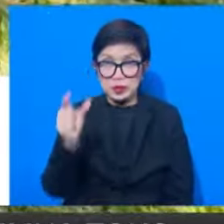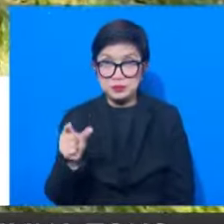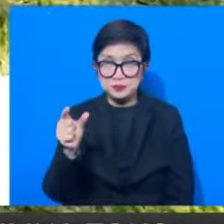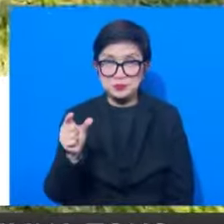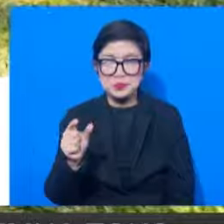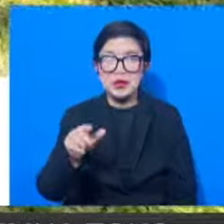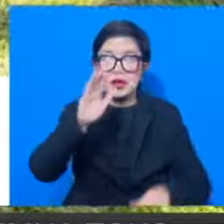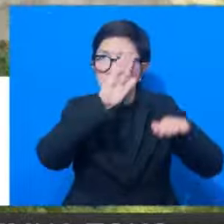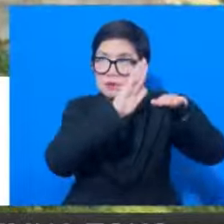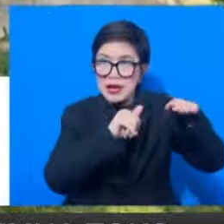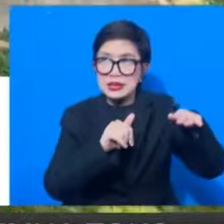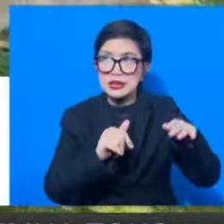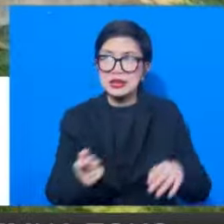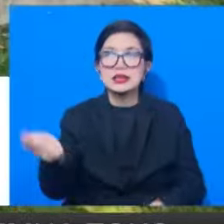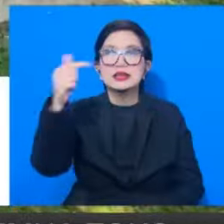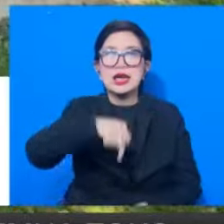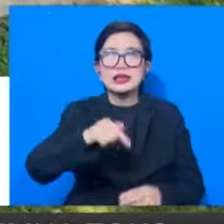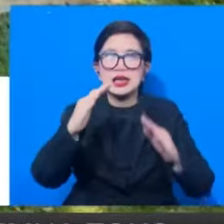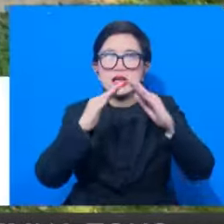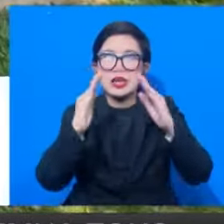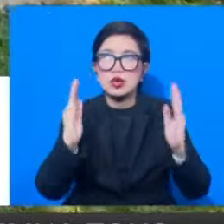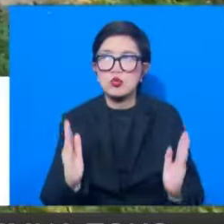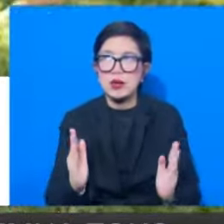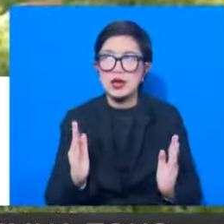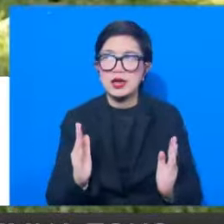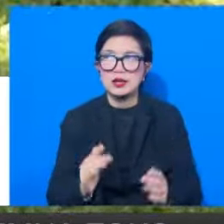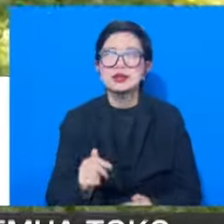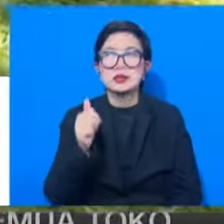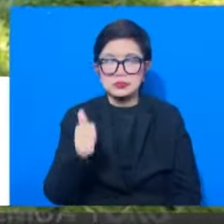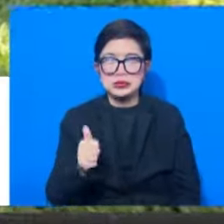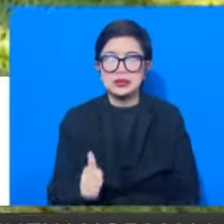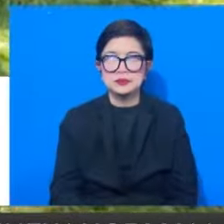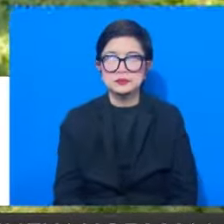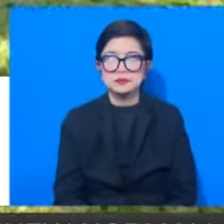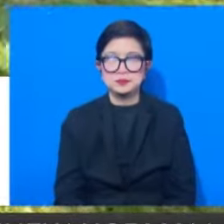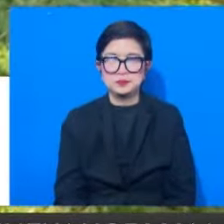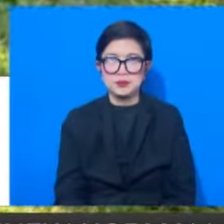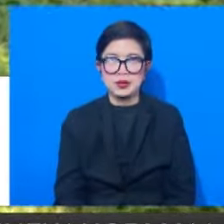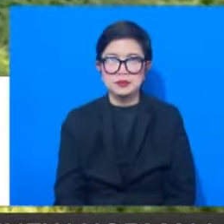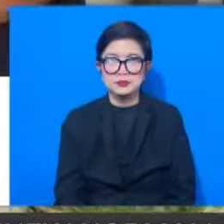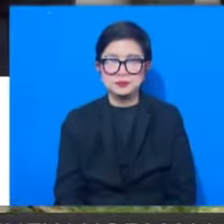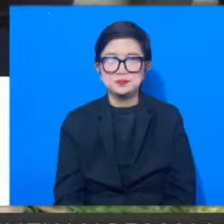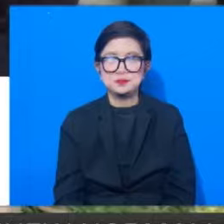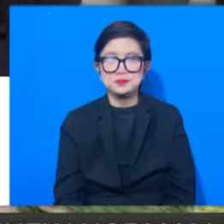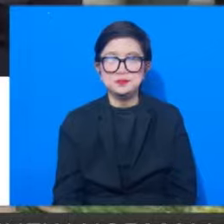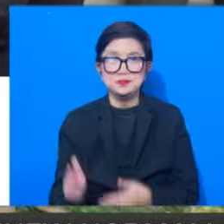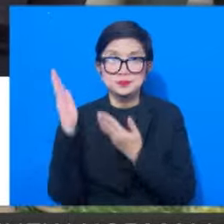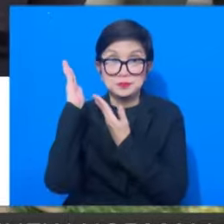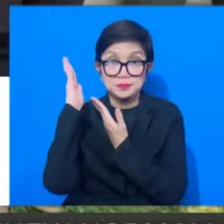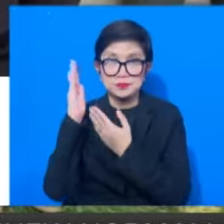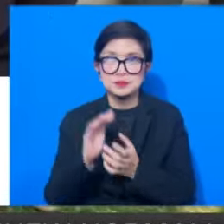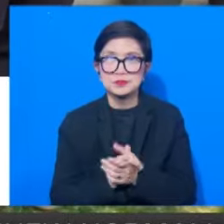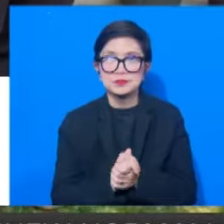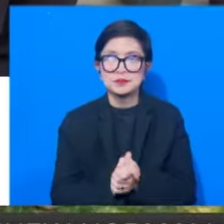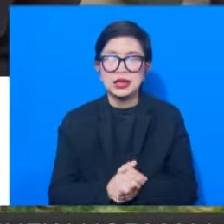Di Kabupaten Gunung Kidul, Daerah Istimewa Yogyakarta, sebuah jasa pangkas rambut tidak hanya melayani pelanggan di tempat, tapi juga